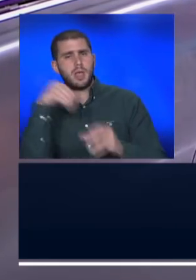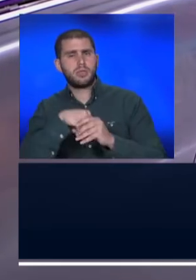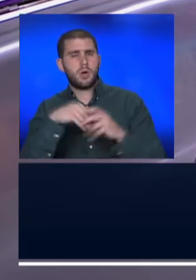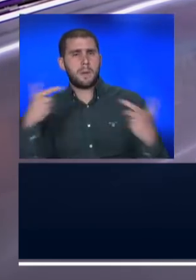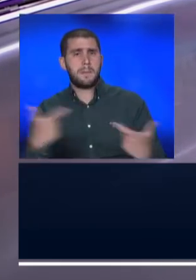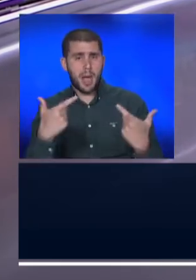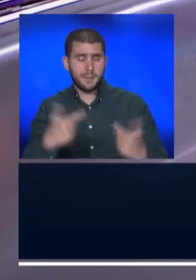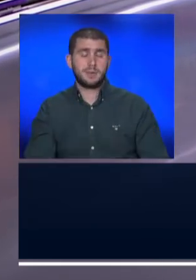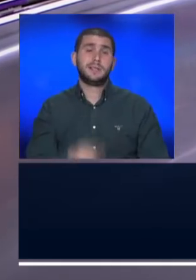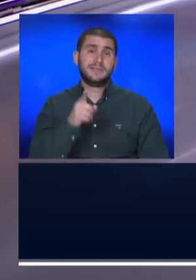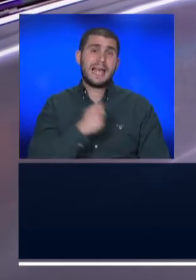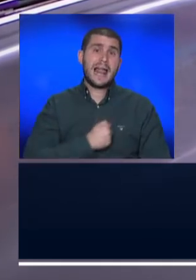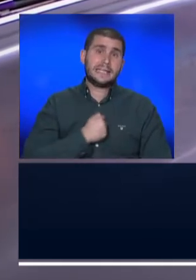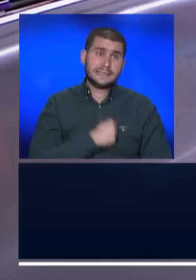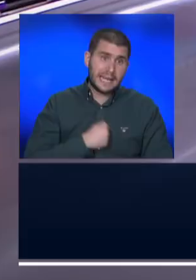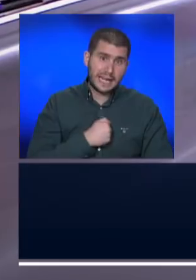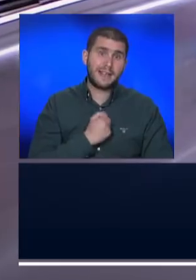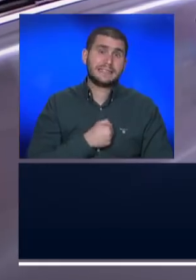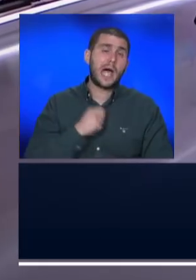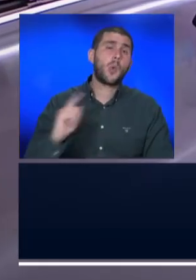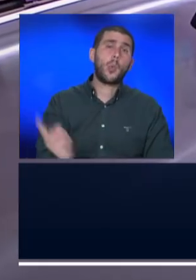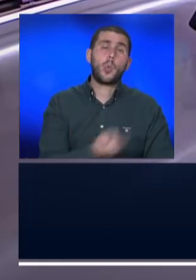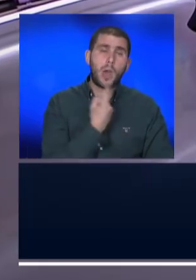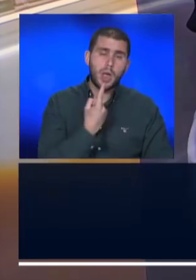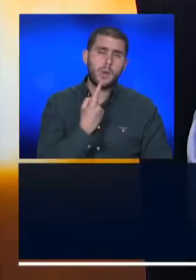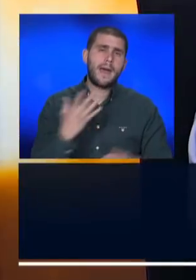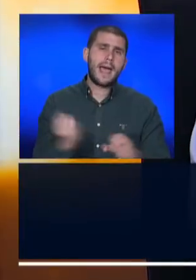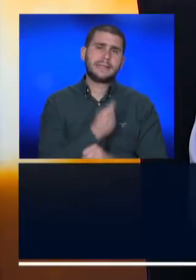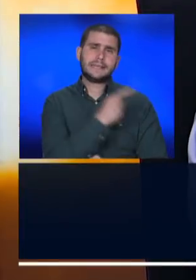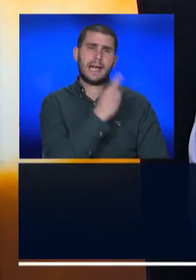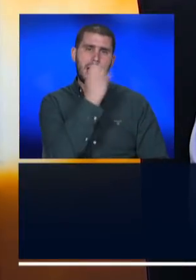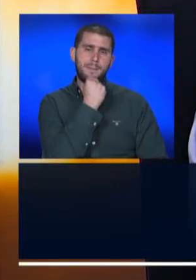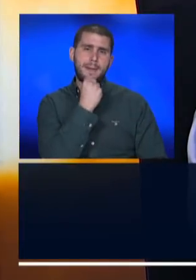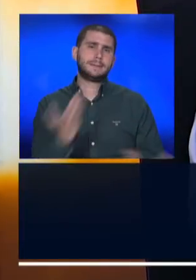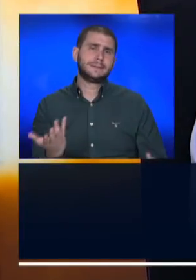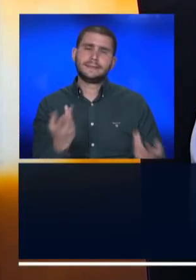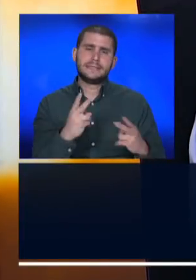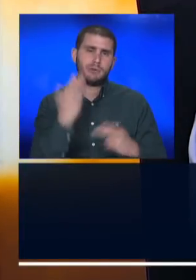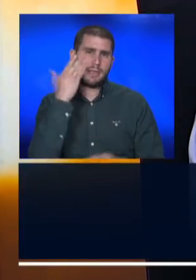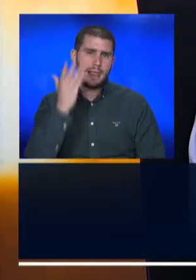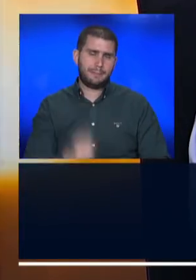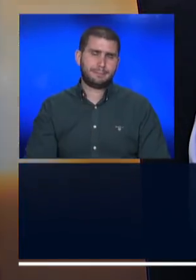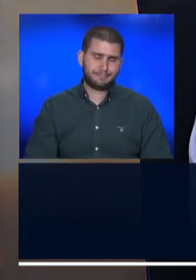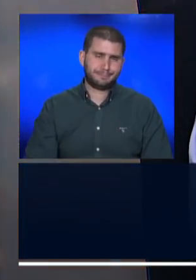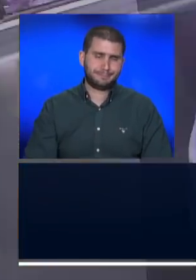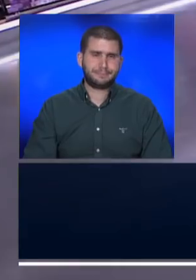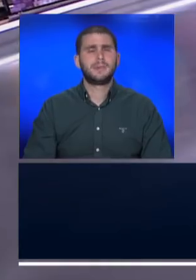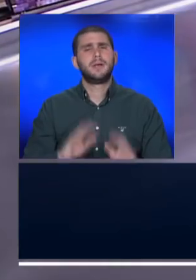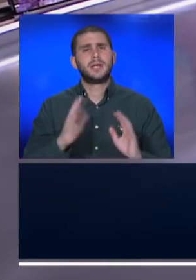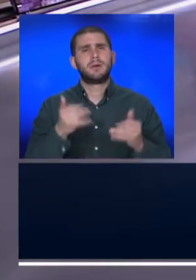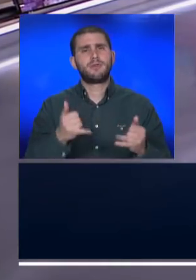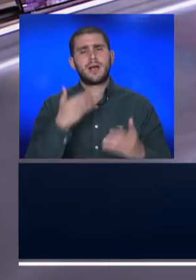לצערי, לצערנו, הישג של החמאס שאי אפשר להתעלם ממנו. אם אנחנו לוקחים את זה כמה צעדים קדימה